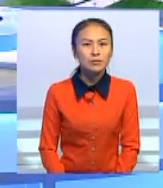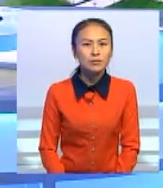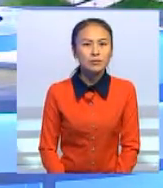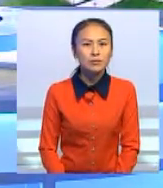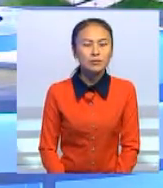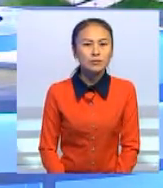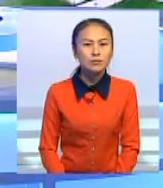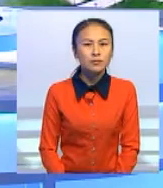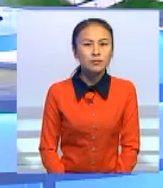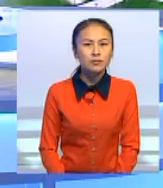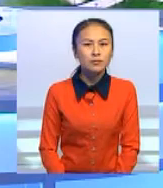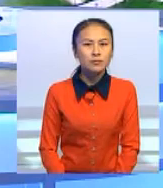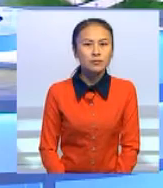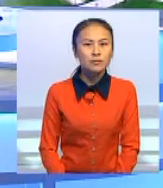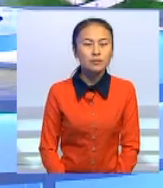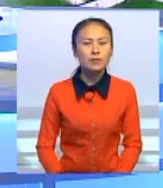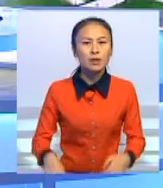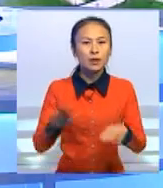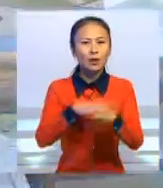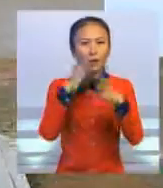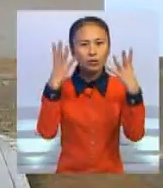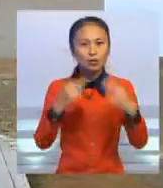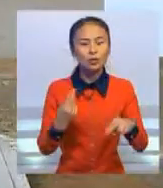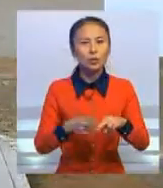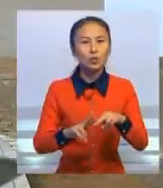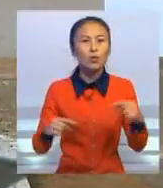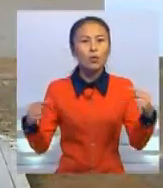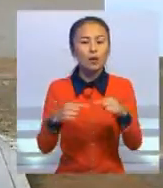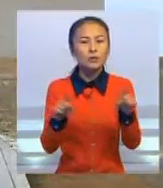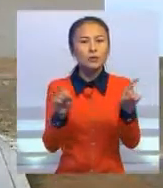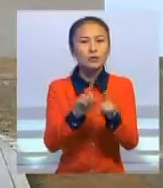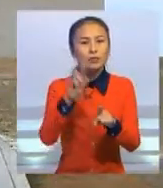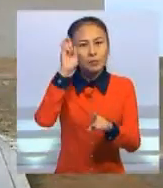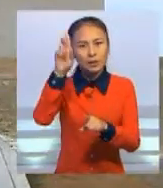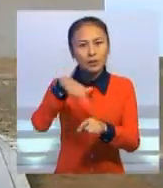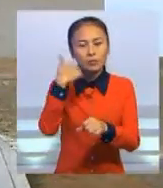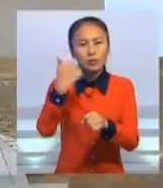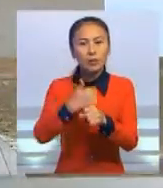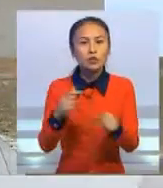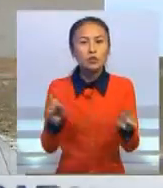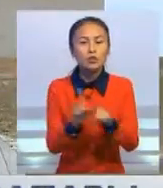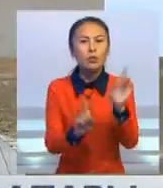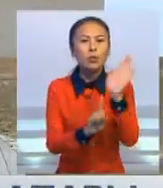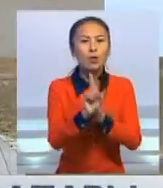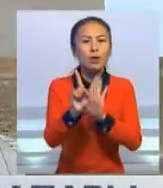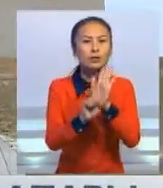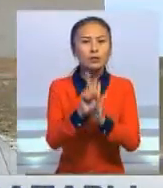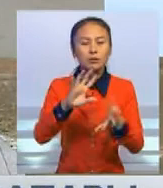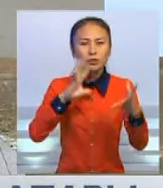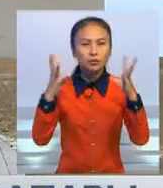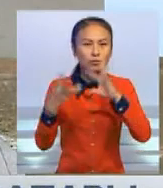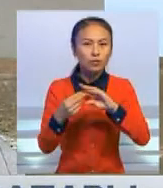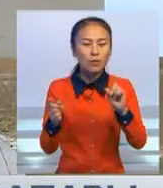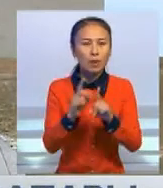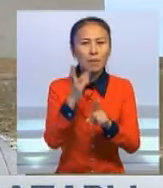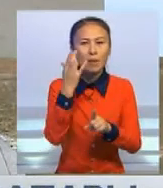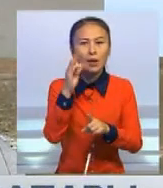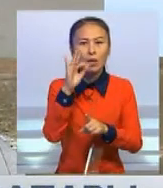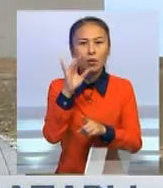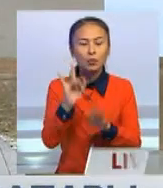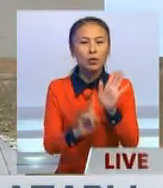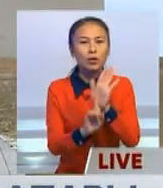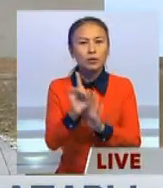Мұхтар, сіз эфирдесіз. Қайырлы күн, Әнуарбек. Мемлекет басшысының сыр өңіріне сапары Байқоңырдан басталды. Президент